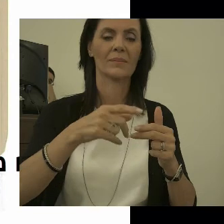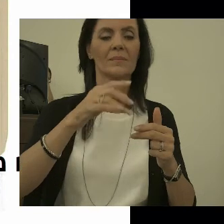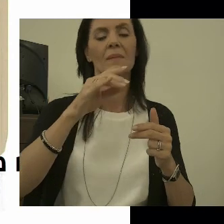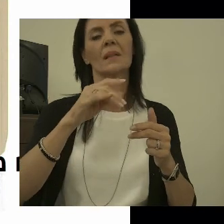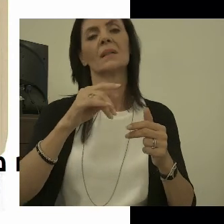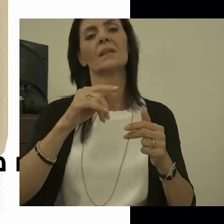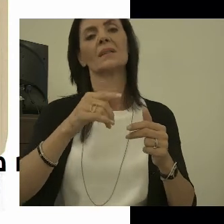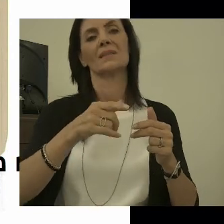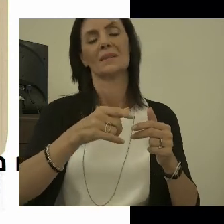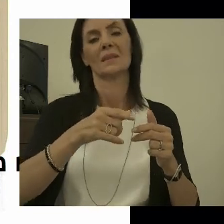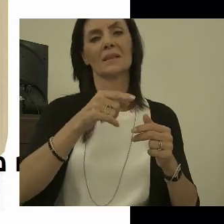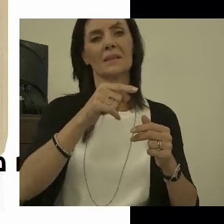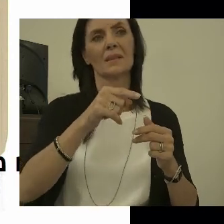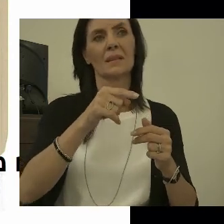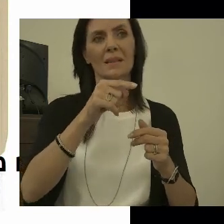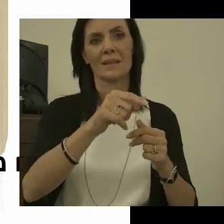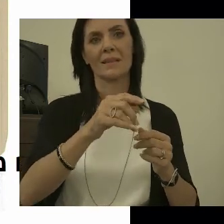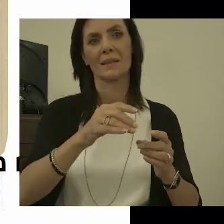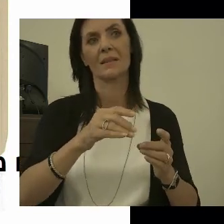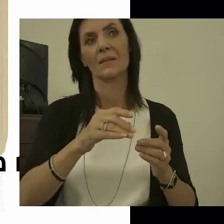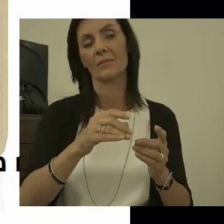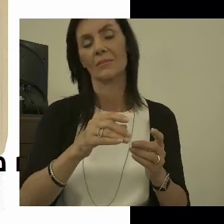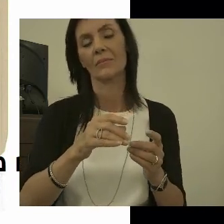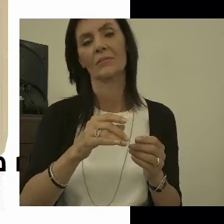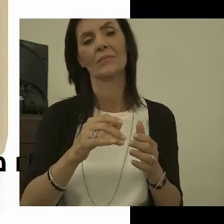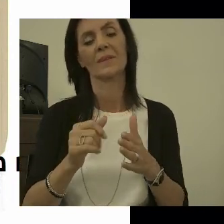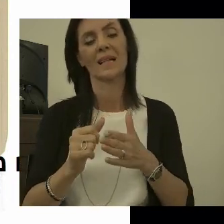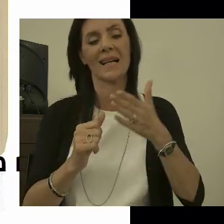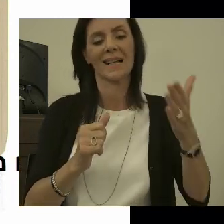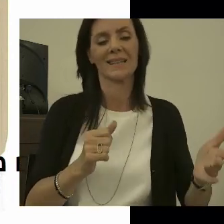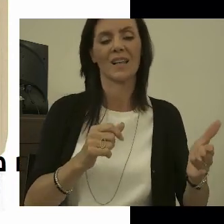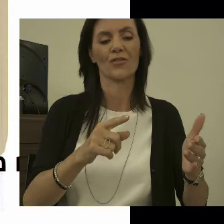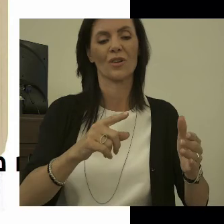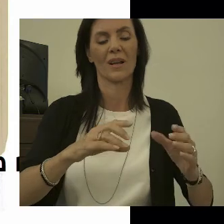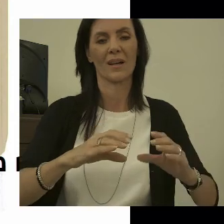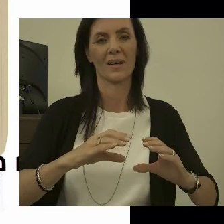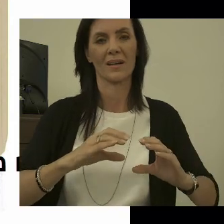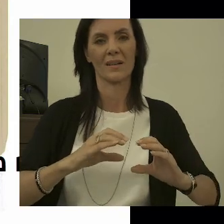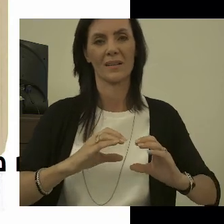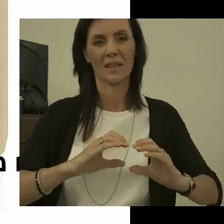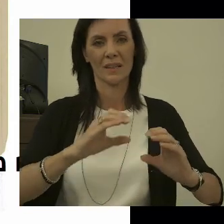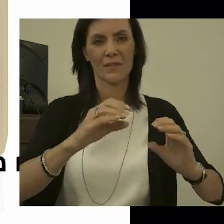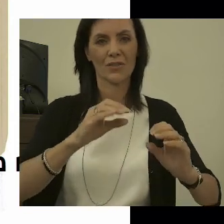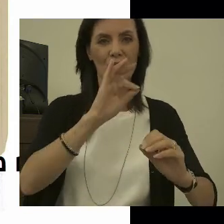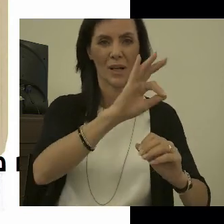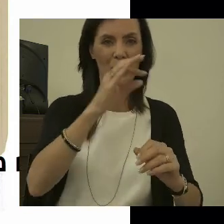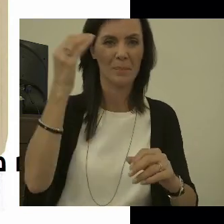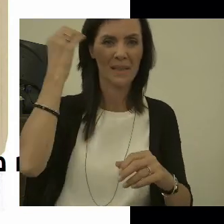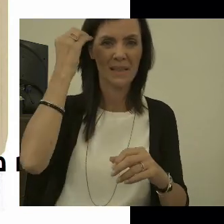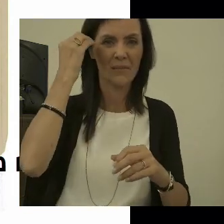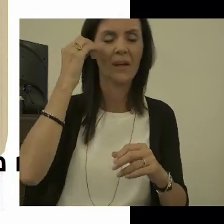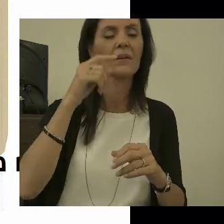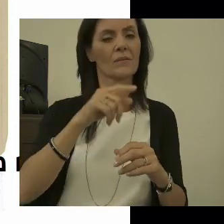ונכנסים לרחוב. זה גם דרך אגב הצעד של כביש, של מדרכת הגישה לבית הספר. הולכים